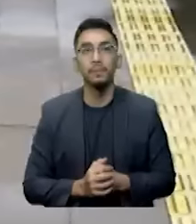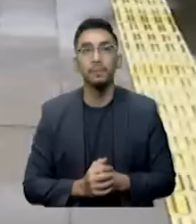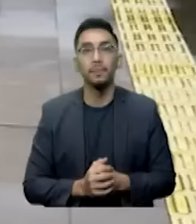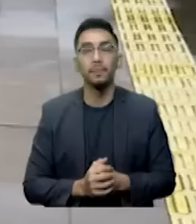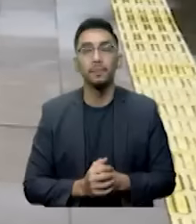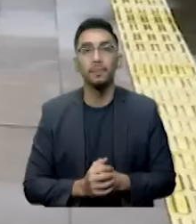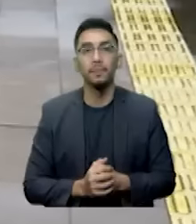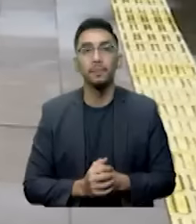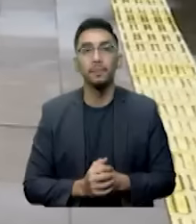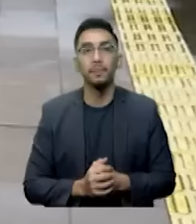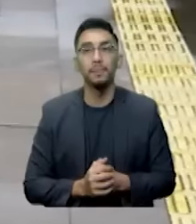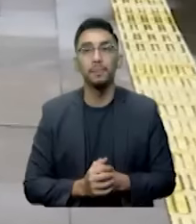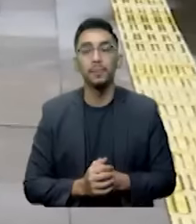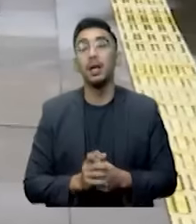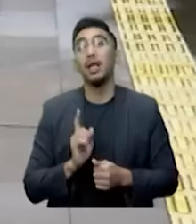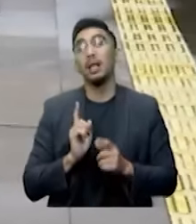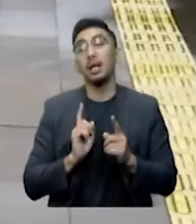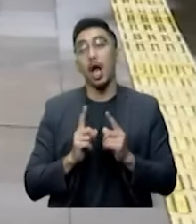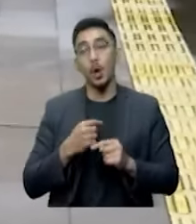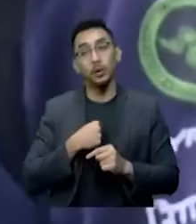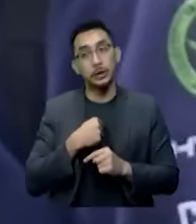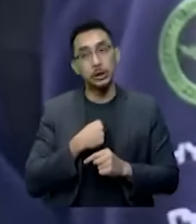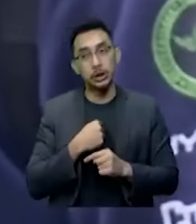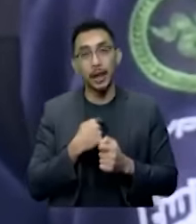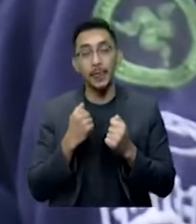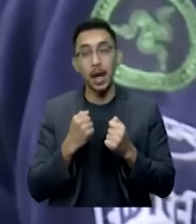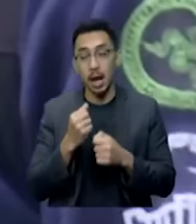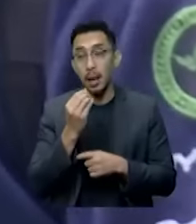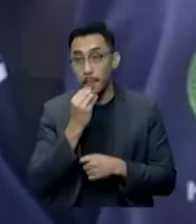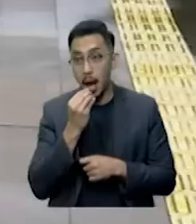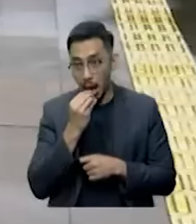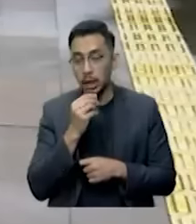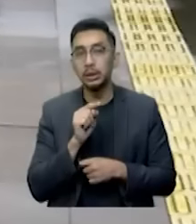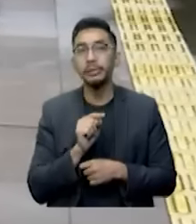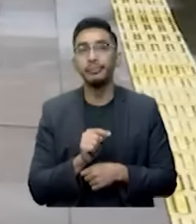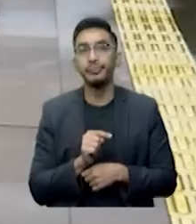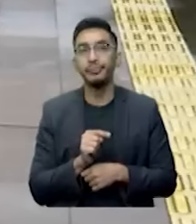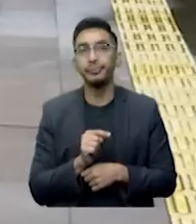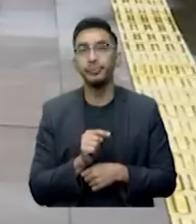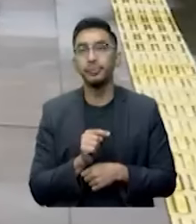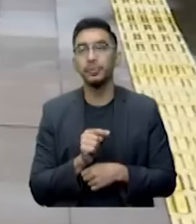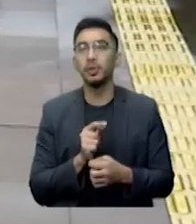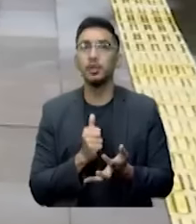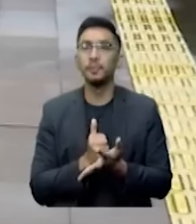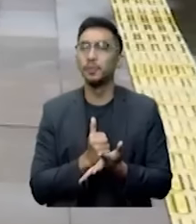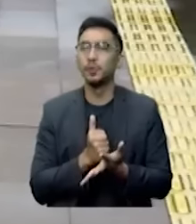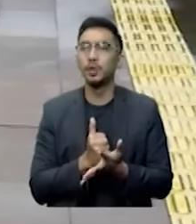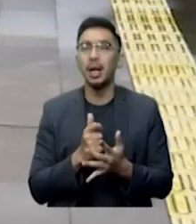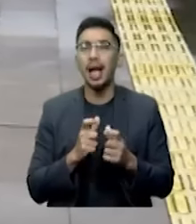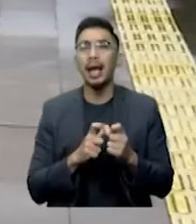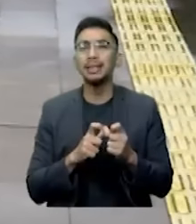Kalau dari saya sih untuk pertahanan pangan lebih ke sumber daya alam untuk masyarakatnya sendiri